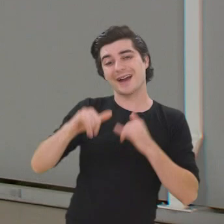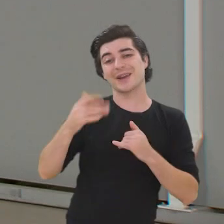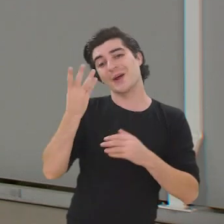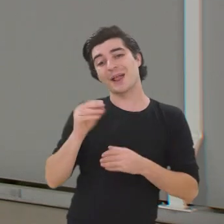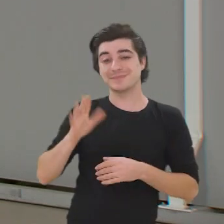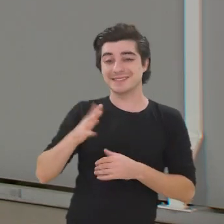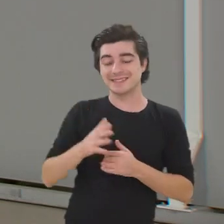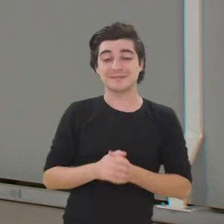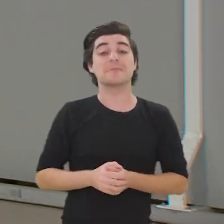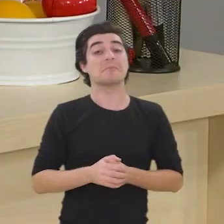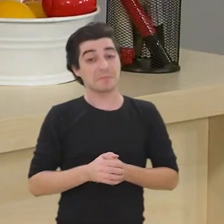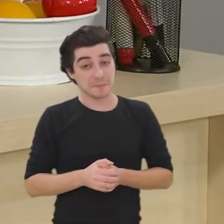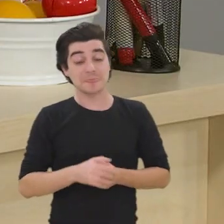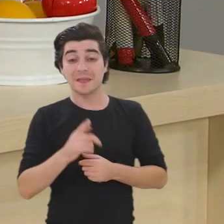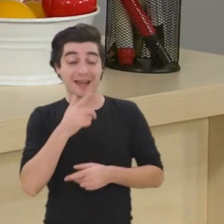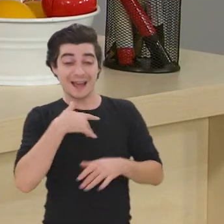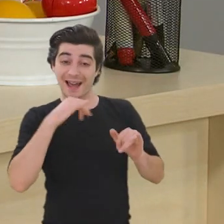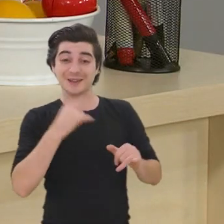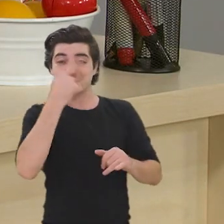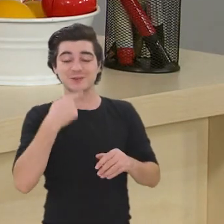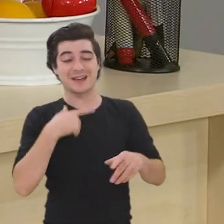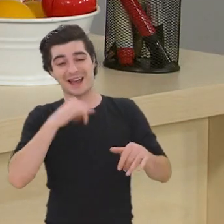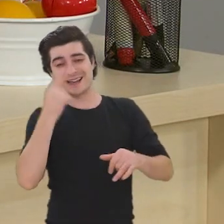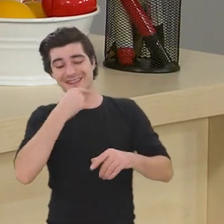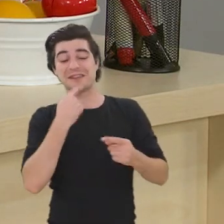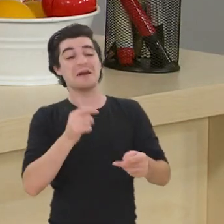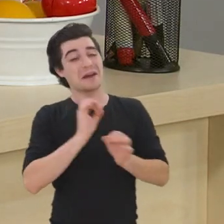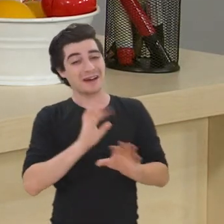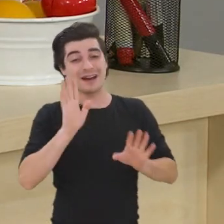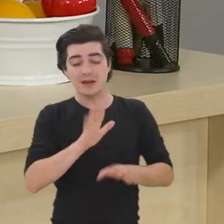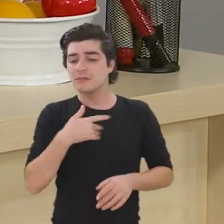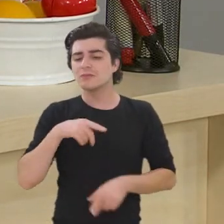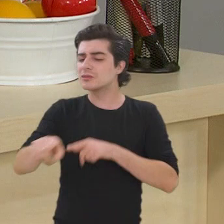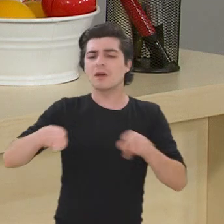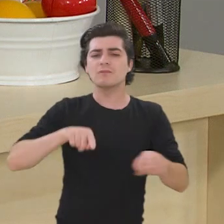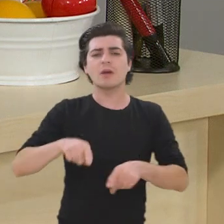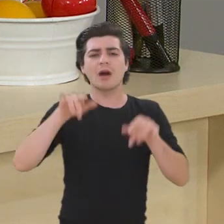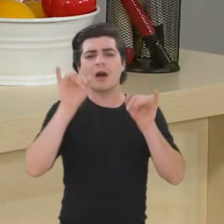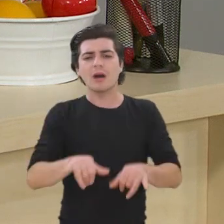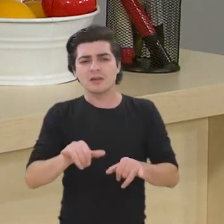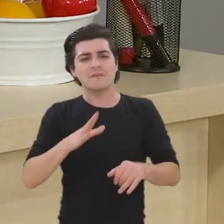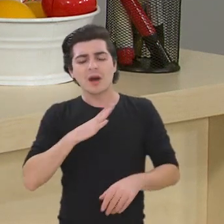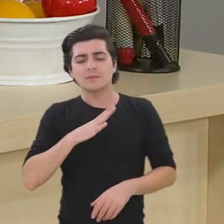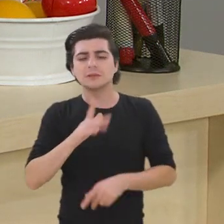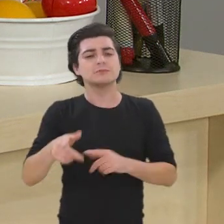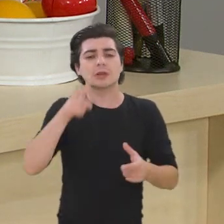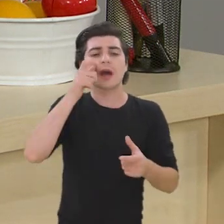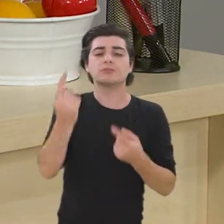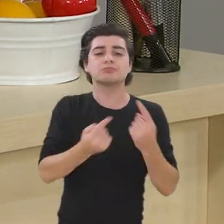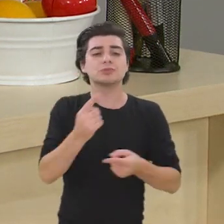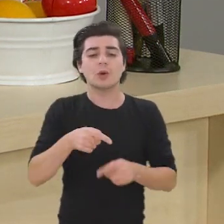aynı olabileceğini söyledi. Harikasın. Şimdi buradaki etrafta gördüğün şeylerden aynı olanlar var mı? Dikkatini çeken.